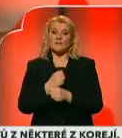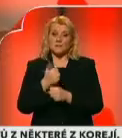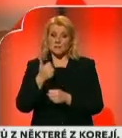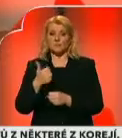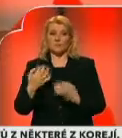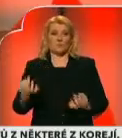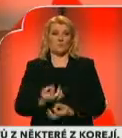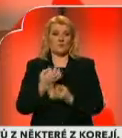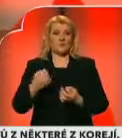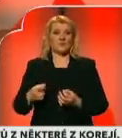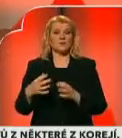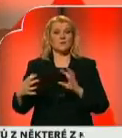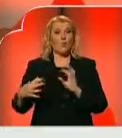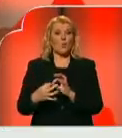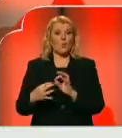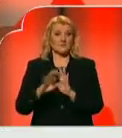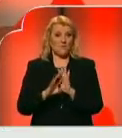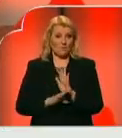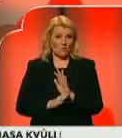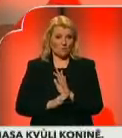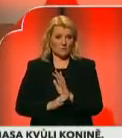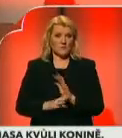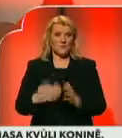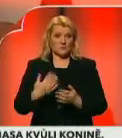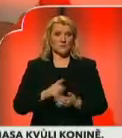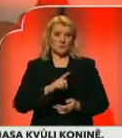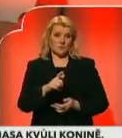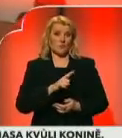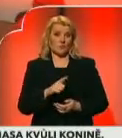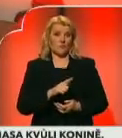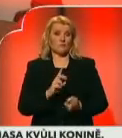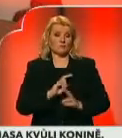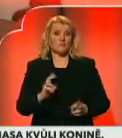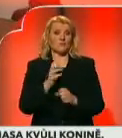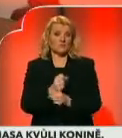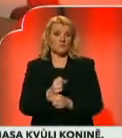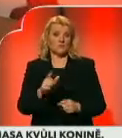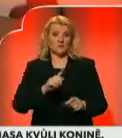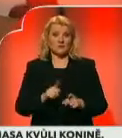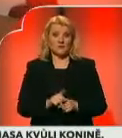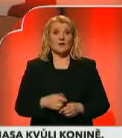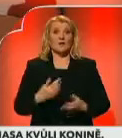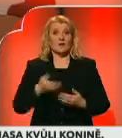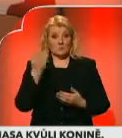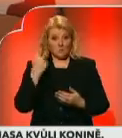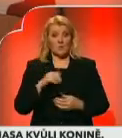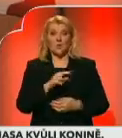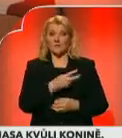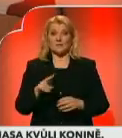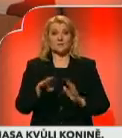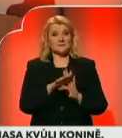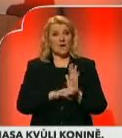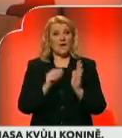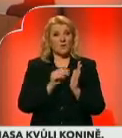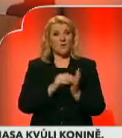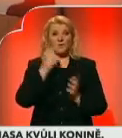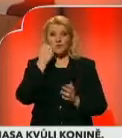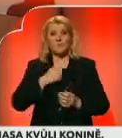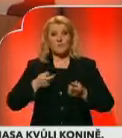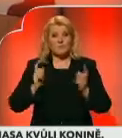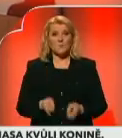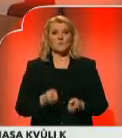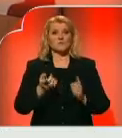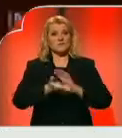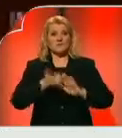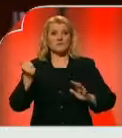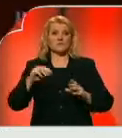to je souladu se zákonem. To je totiž to, čeho se můžeme i my dva v tomto rozhovoru chytit. Pane Drábku, bylo někde v zákoně, že si člověk musí